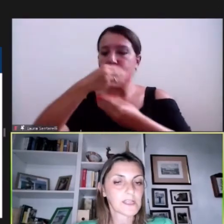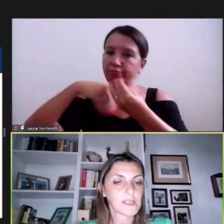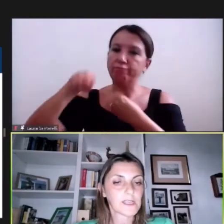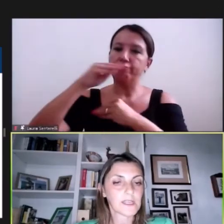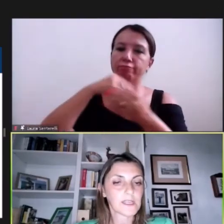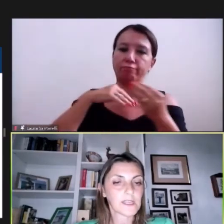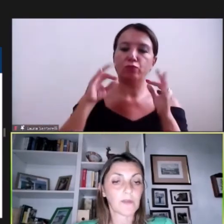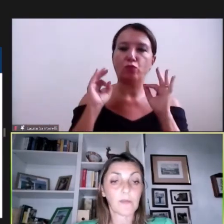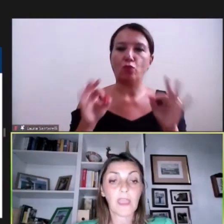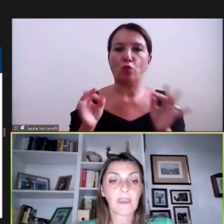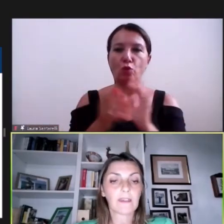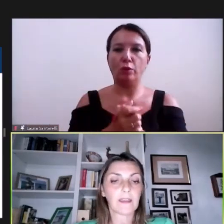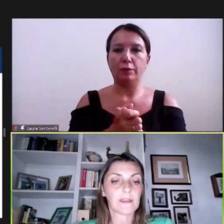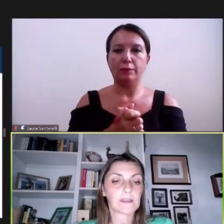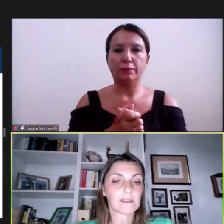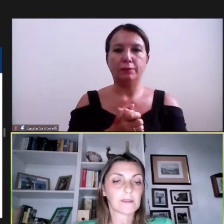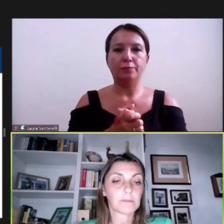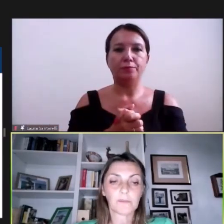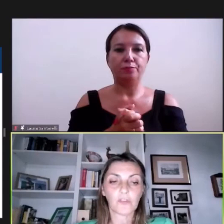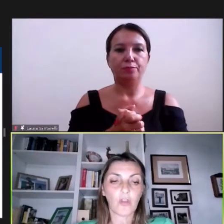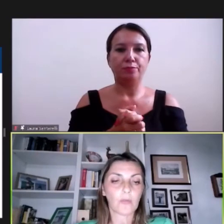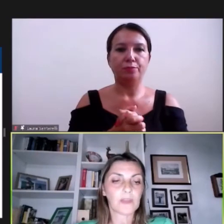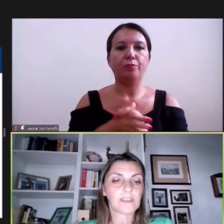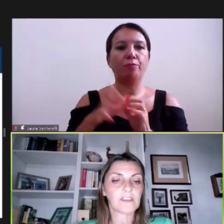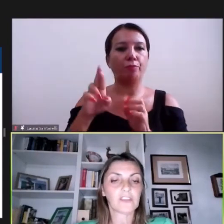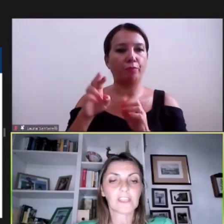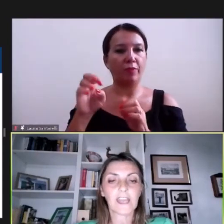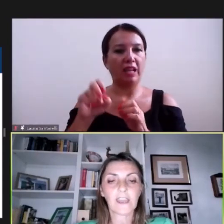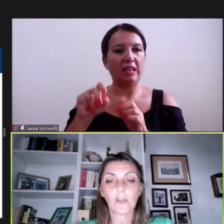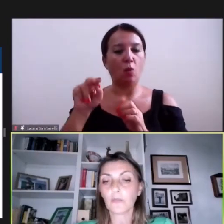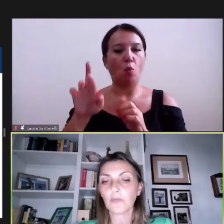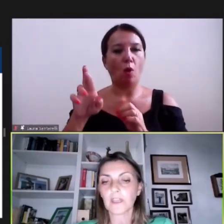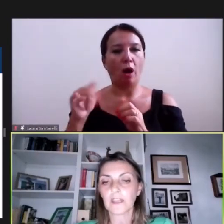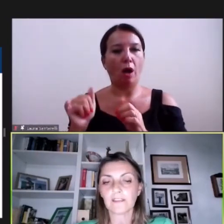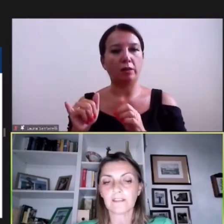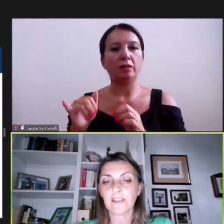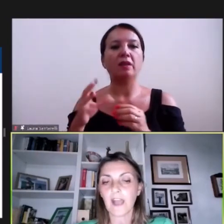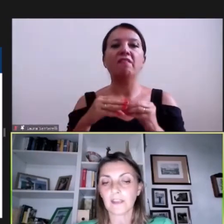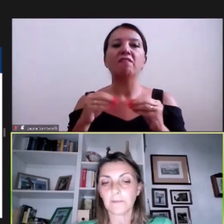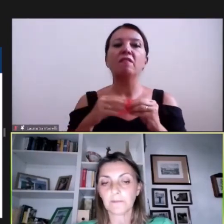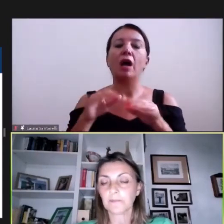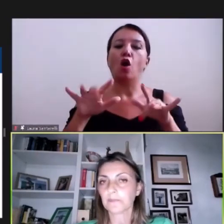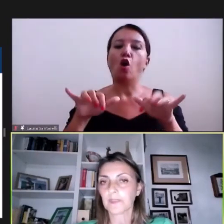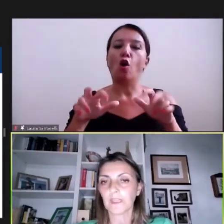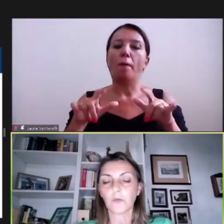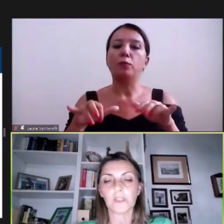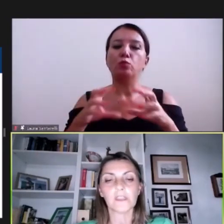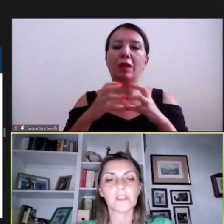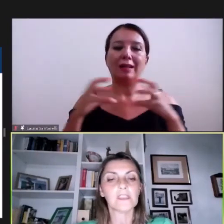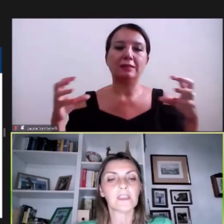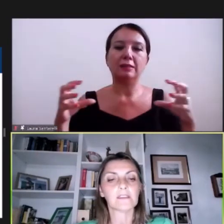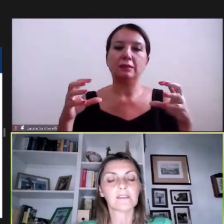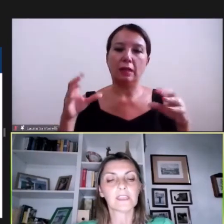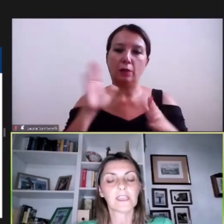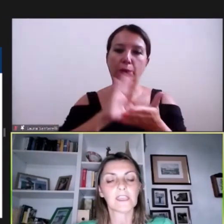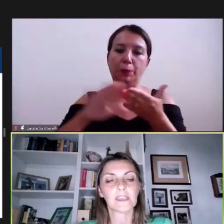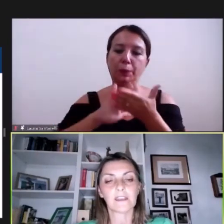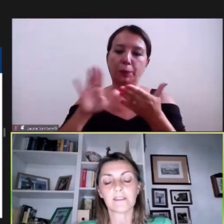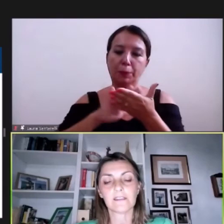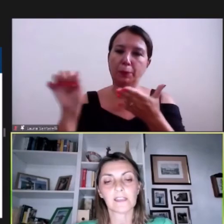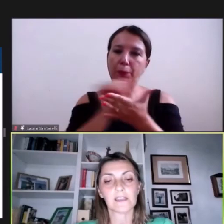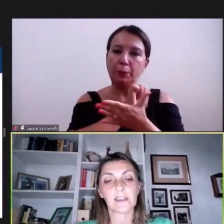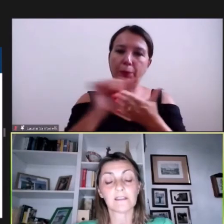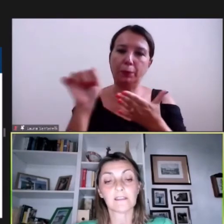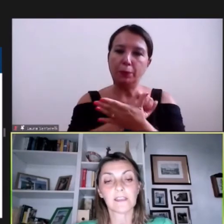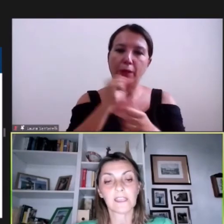maniera. Reware si occupa di rigenerare i computer aziendali e quindi